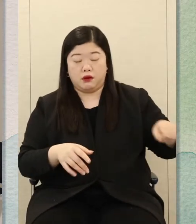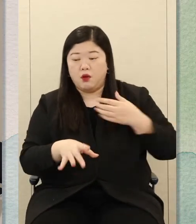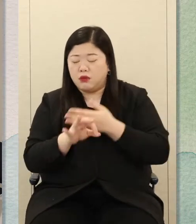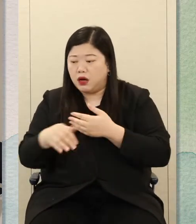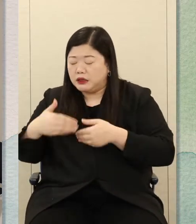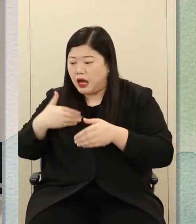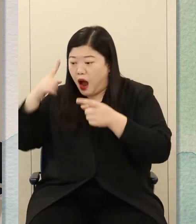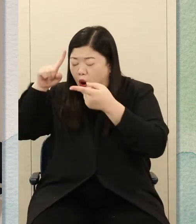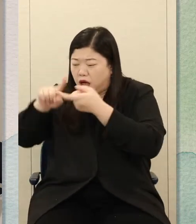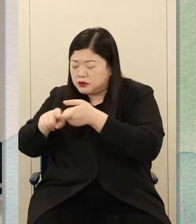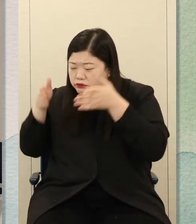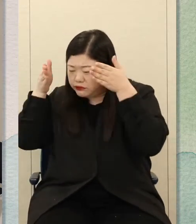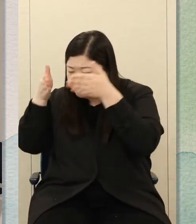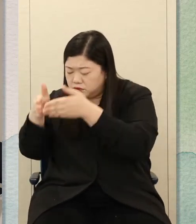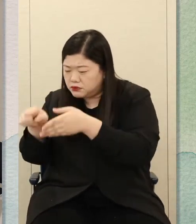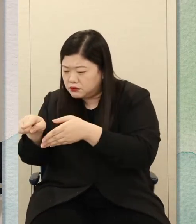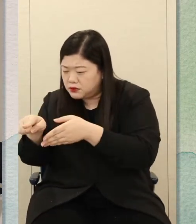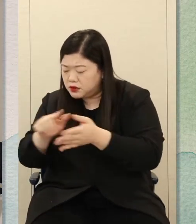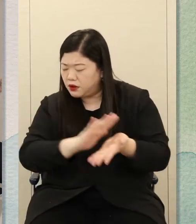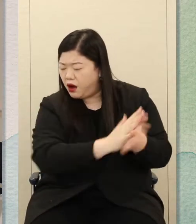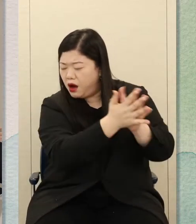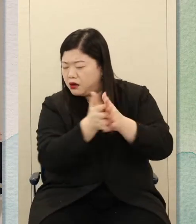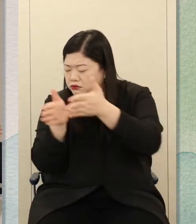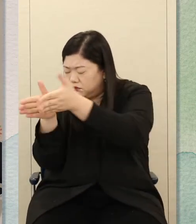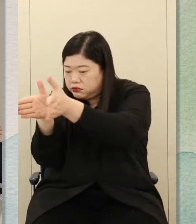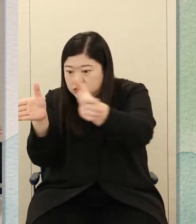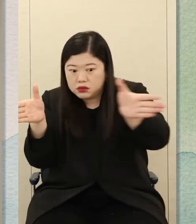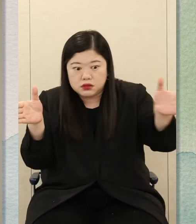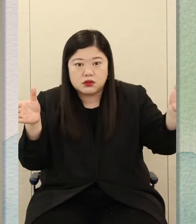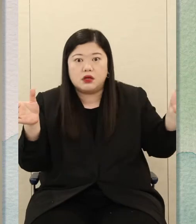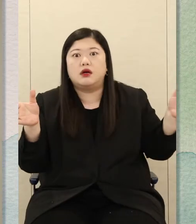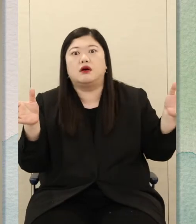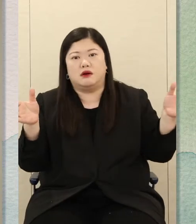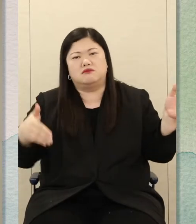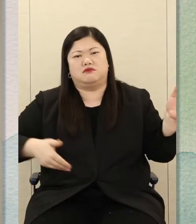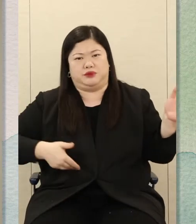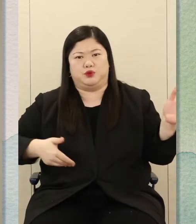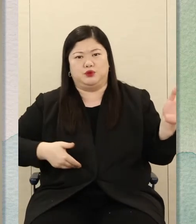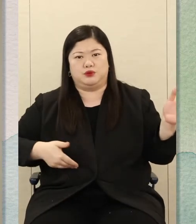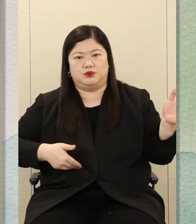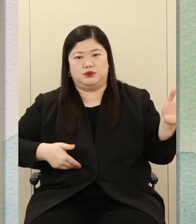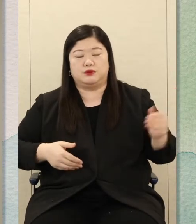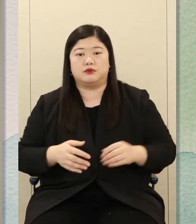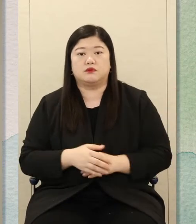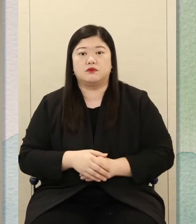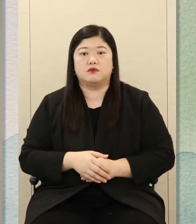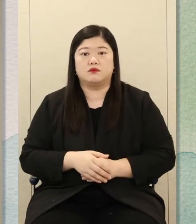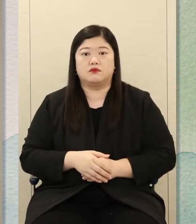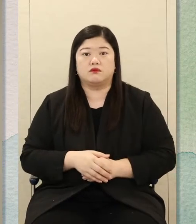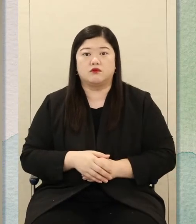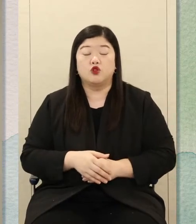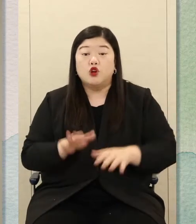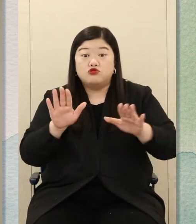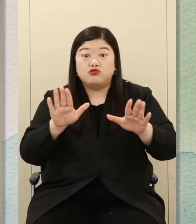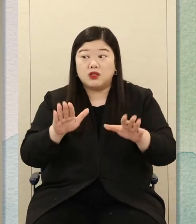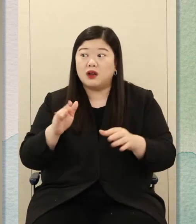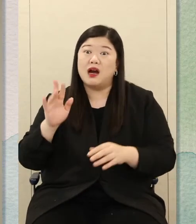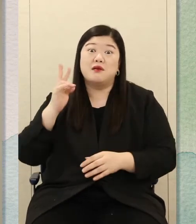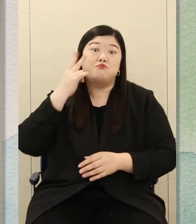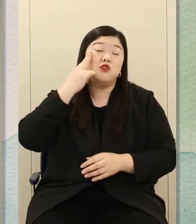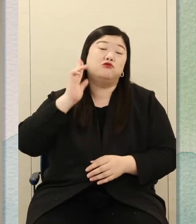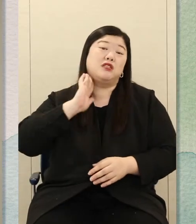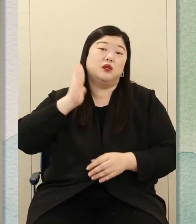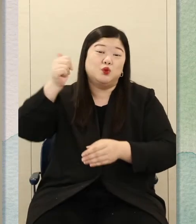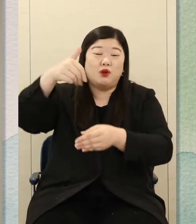세계, 세계는 너무나 넓어지고 있습니다. 우리가 언제 미국 대통령 선거에 이렇게 열심히 관심을